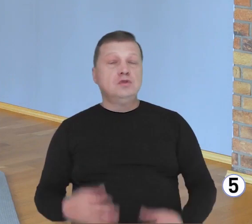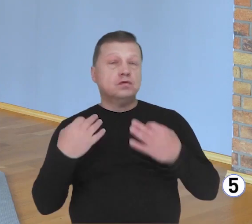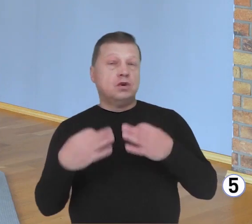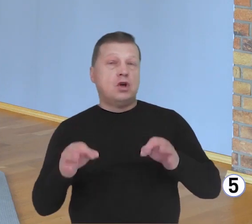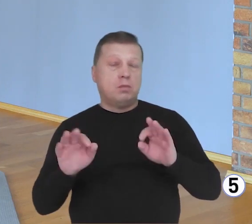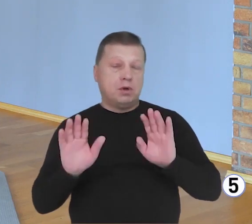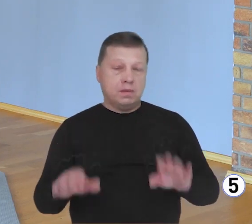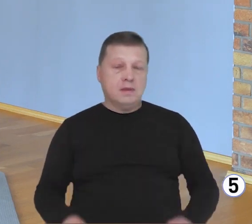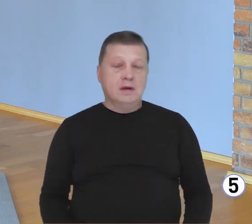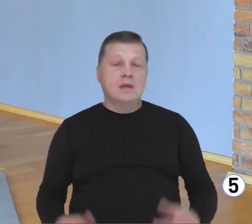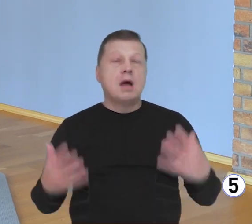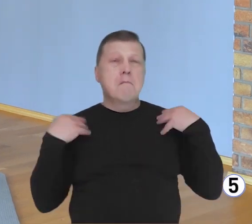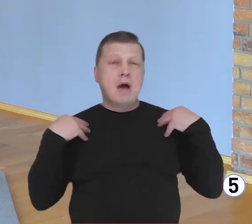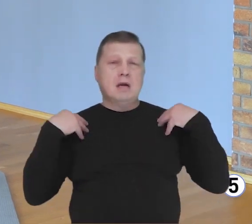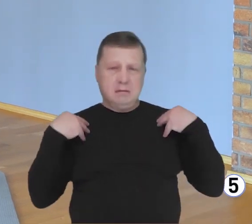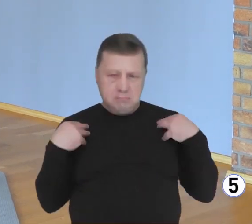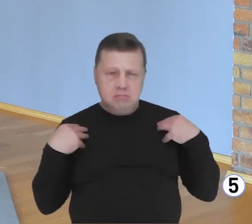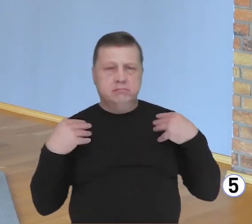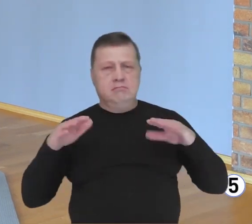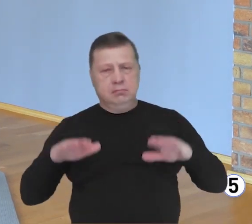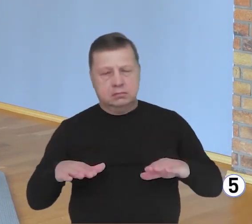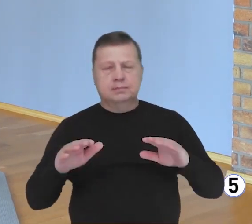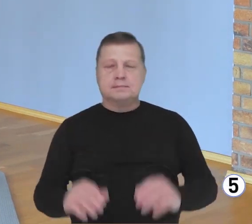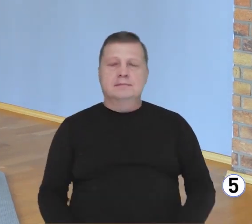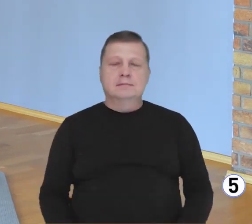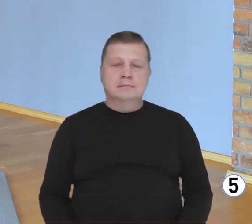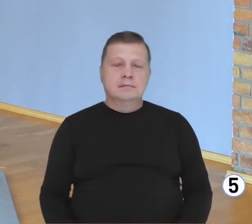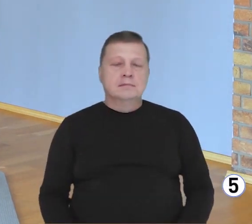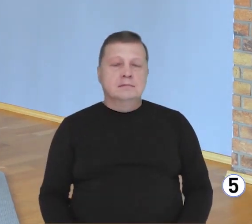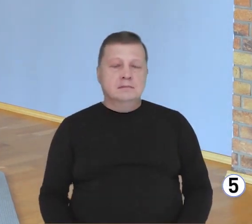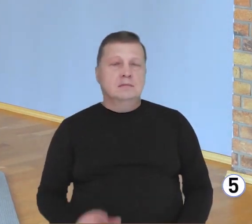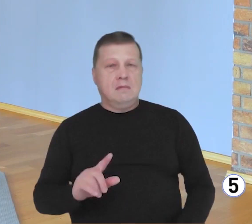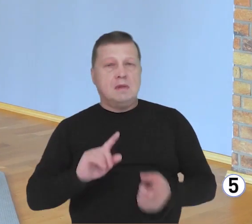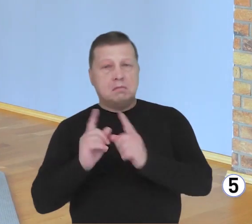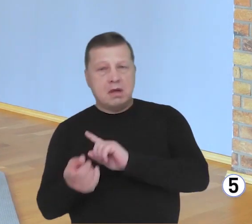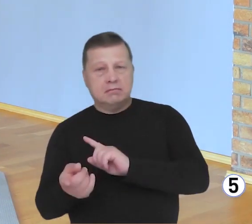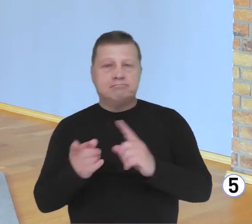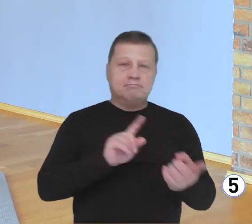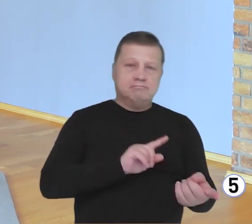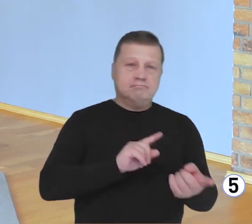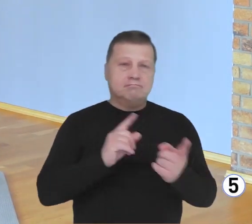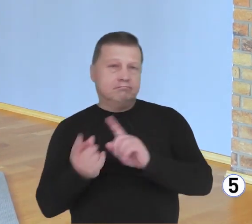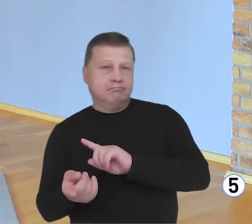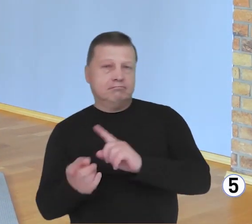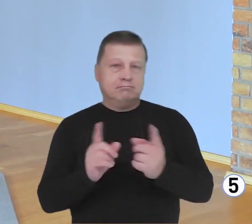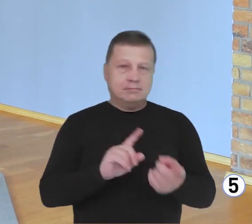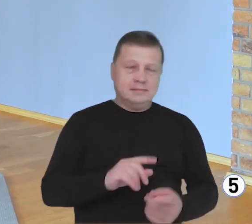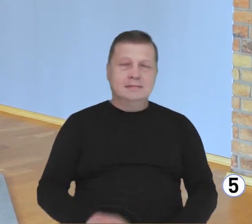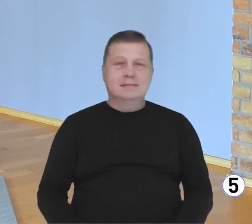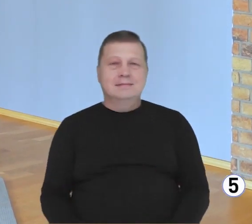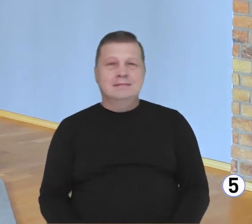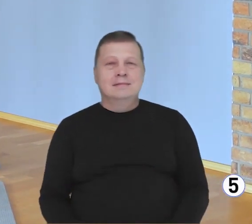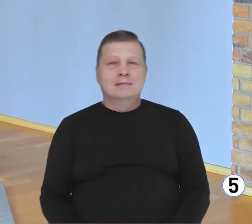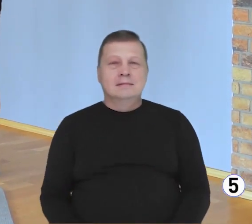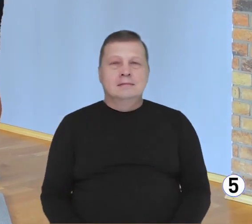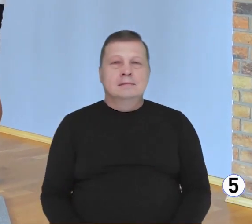lewa, swobodnie, barki opuszczone. I do góry, na przemian,